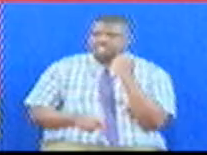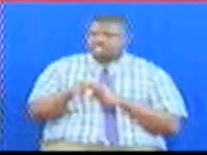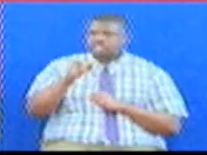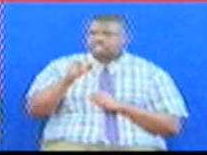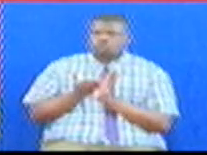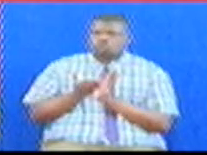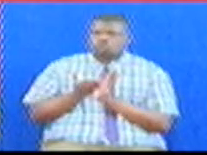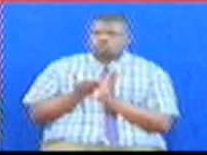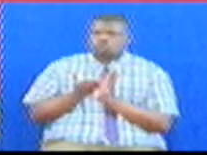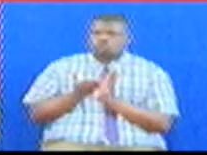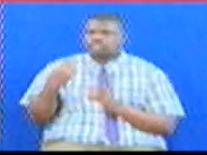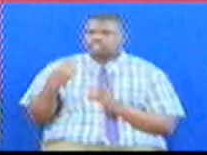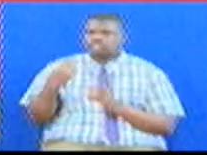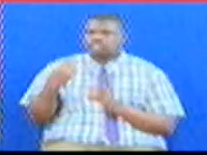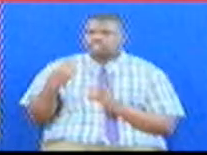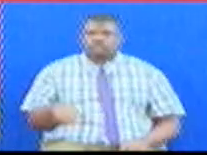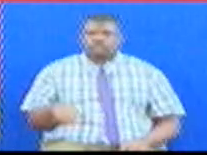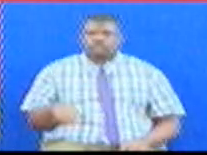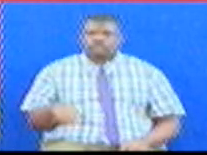shule, wanashindwa